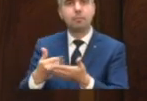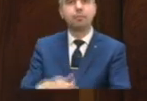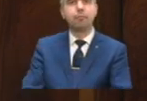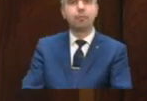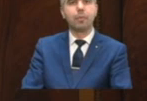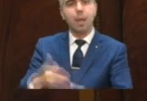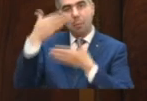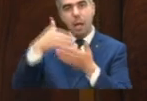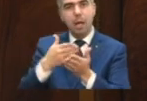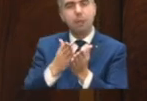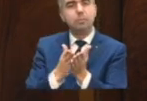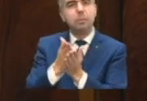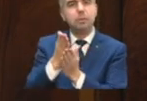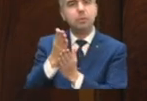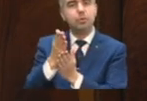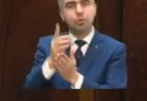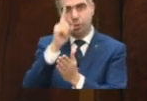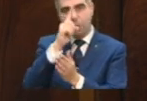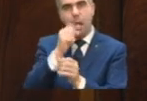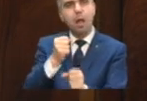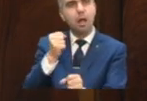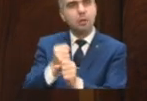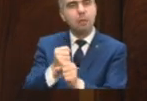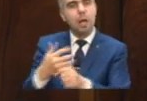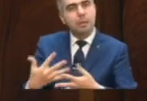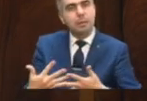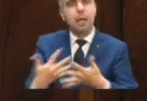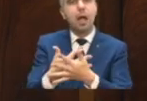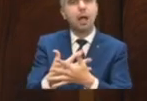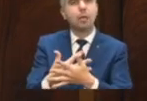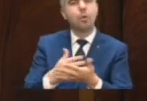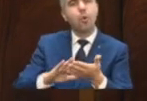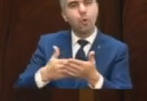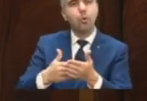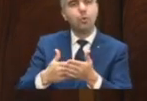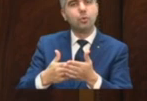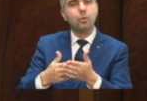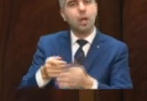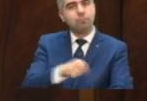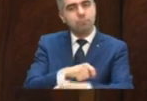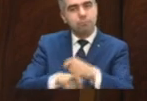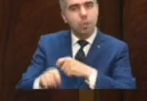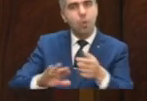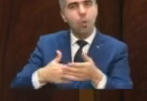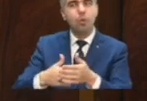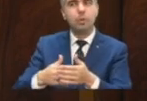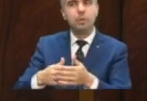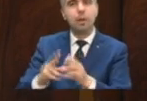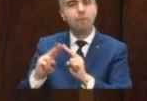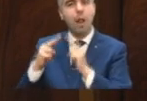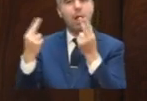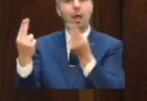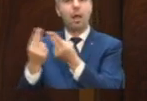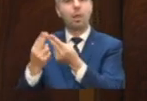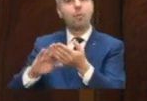غادي للقدام مازال خصنا نشتغلوا مازال خصنا نتحدوا مازال خصنا نتقاتلوا مع المنافسة الدولية باش